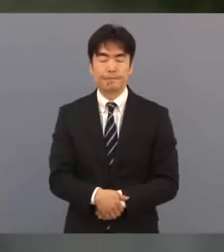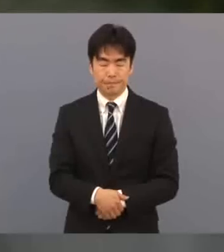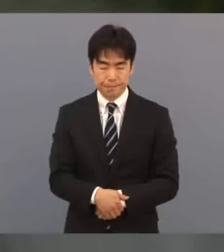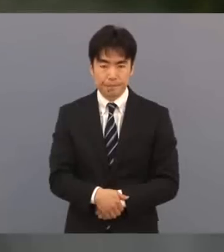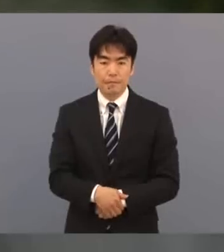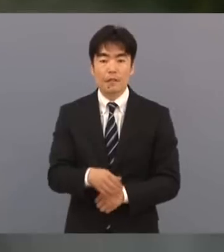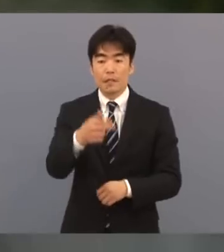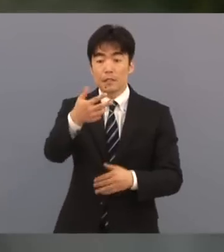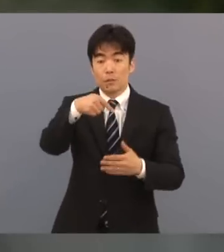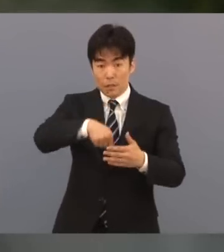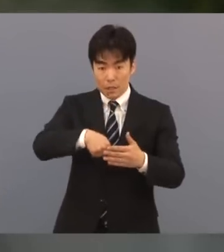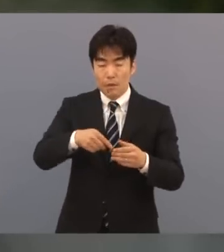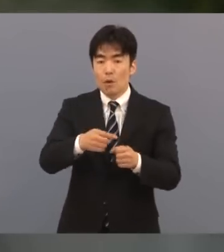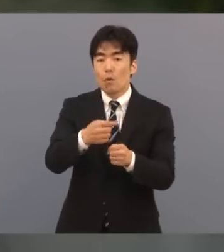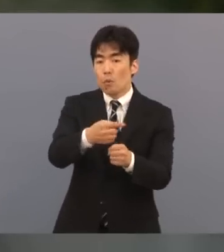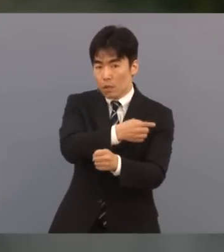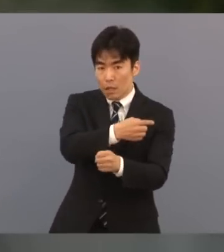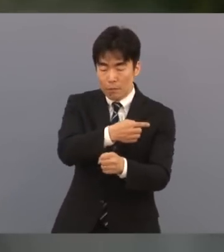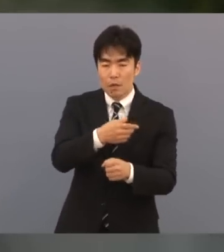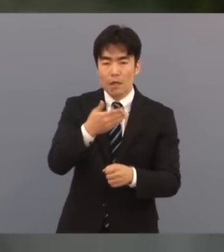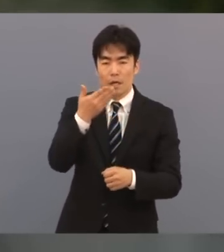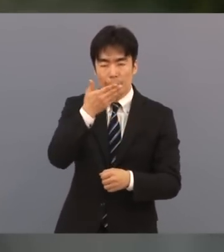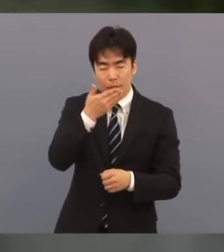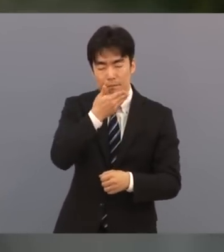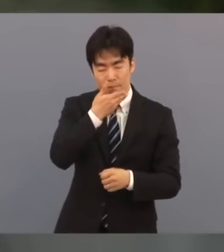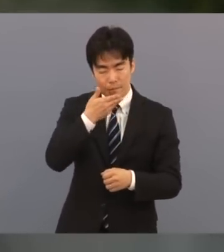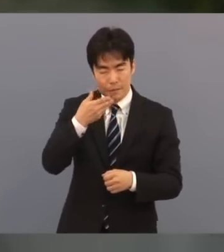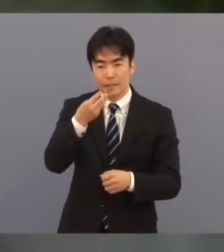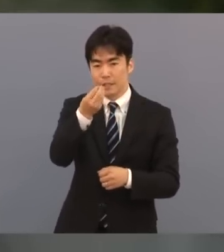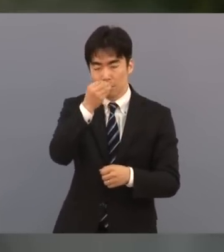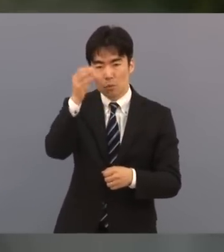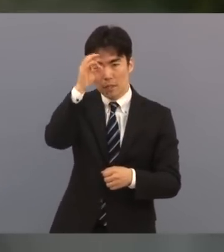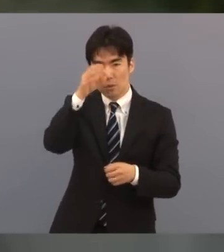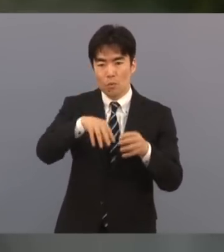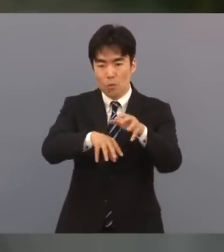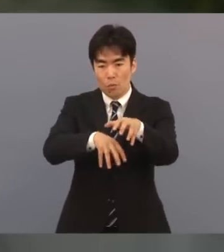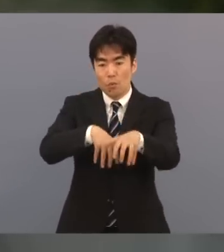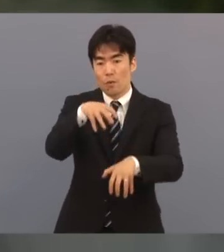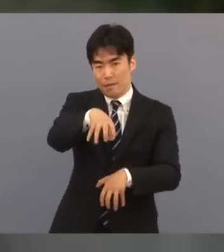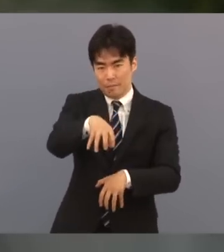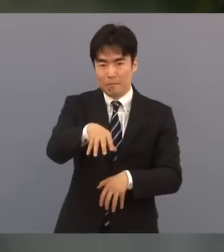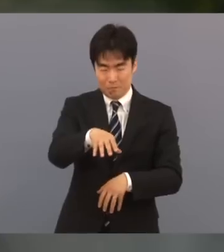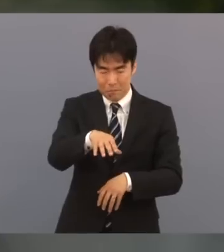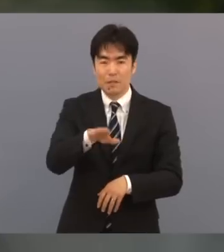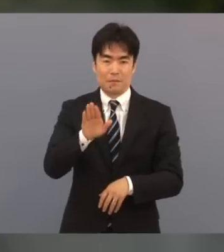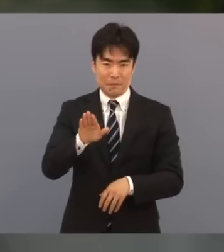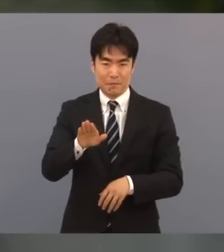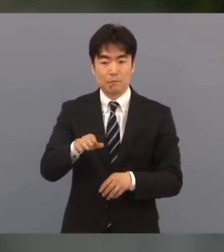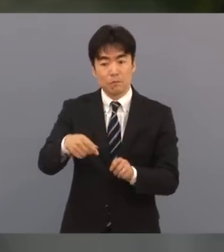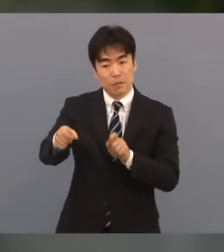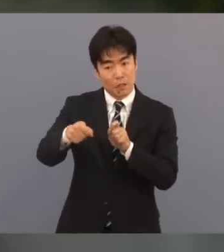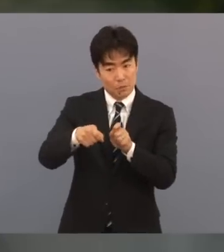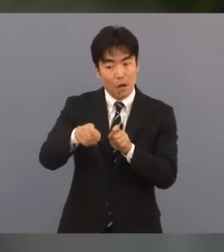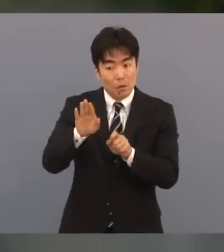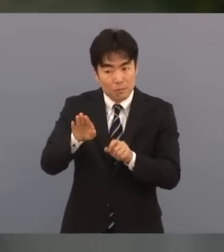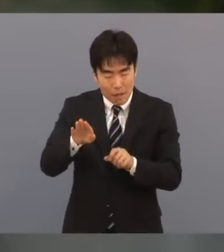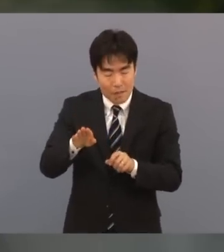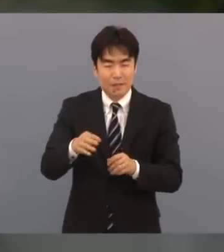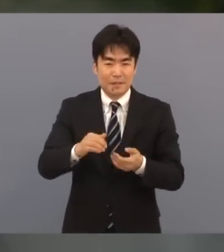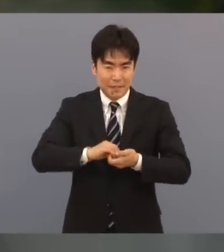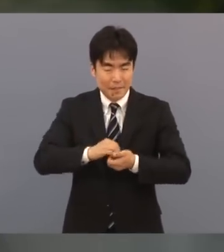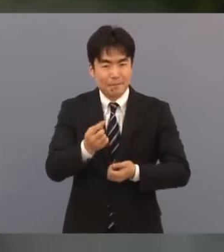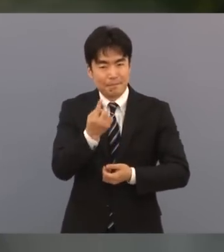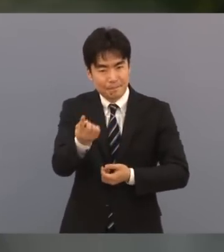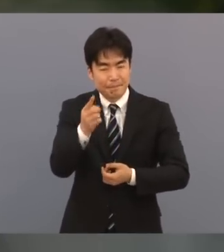なお、市内には他にも甘くて美味しいいちご観光農園があります。お近くの農園にもぜひお越